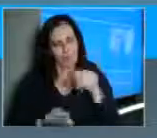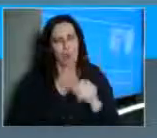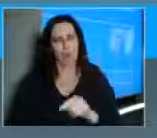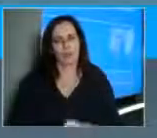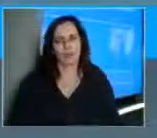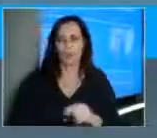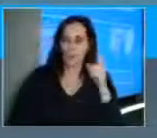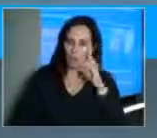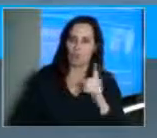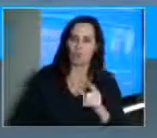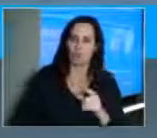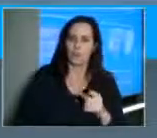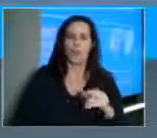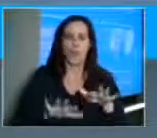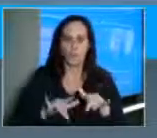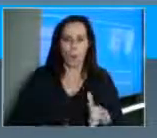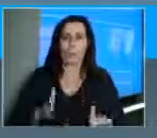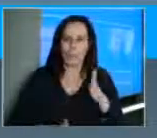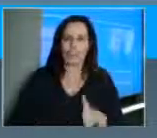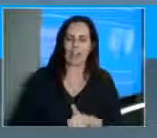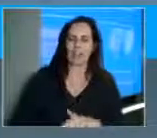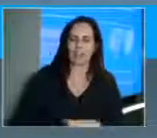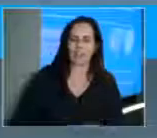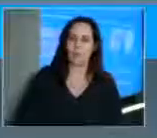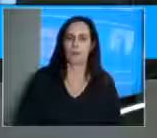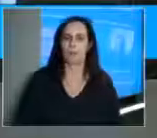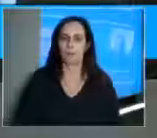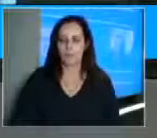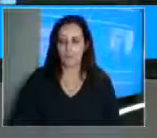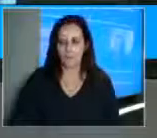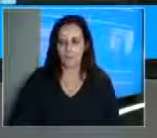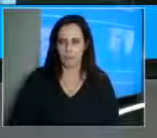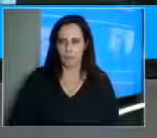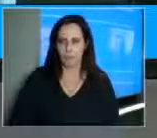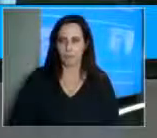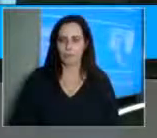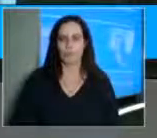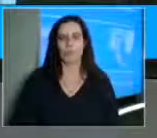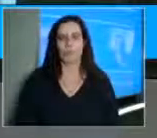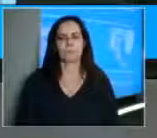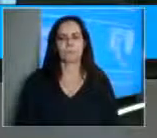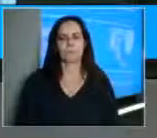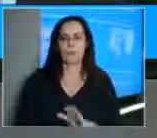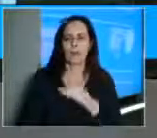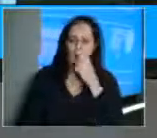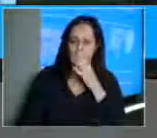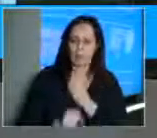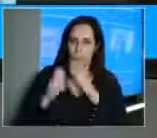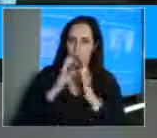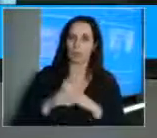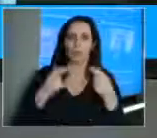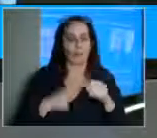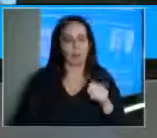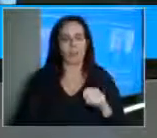הזאת על בוטים והדיגיטל. אני חושבת שכולם למדו באמת איפה נמצאת המציאות ואיפה היא עוברת ומה מנסים לעשות גם בתקשורת. שרן השכל, חברת